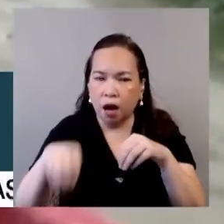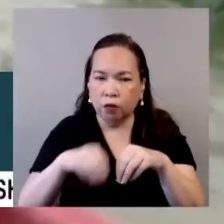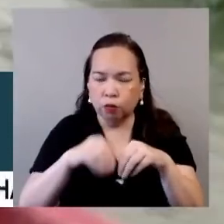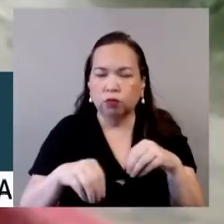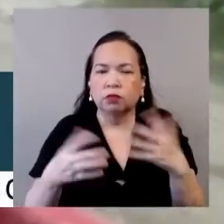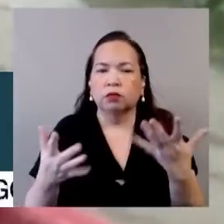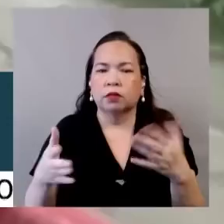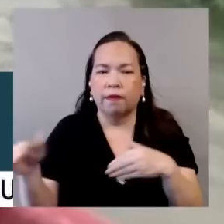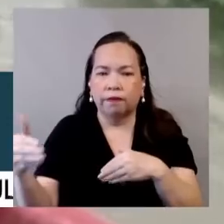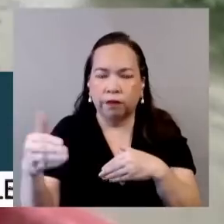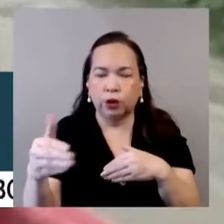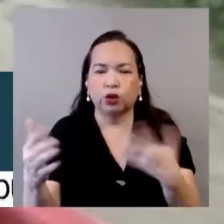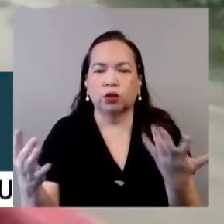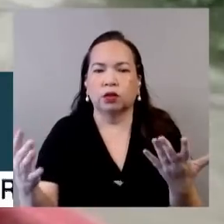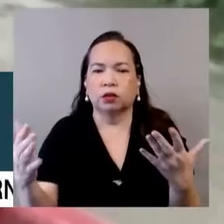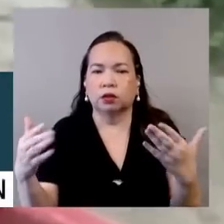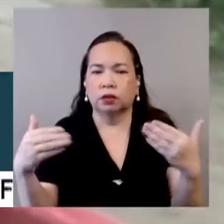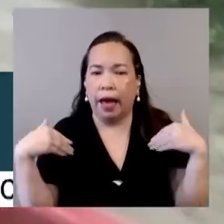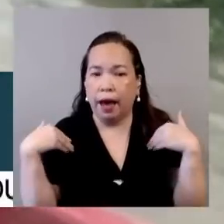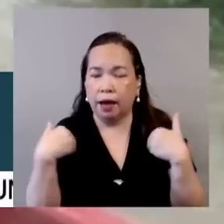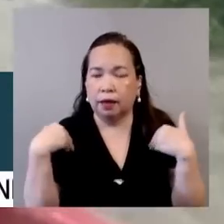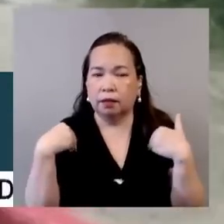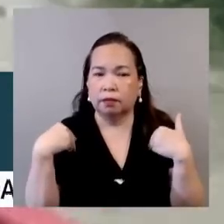Sa livestock po ay